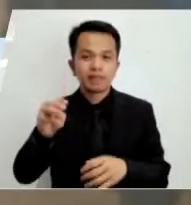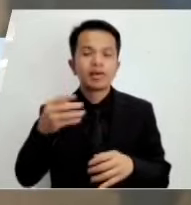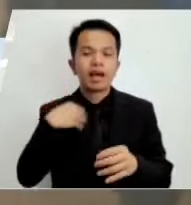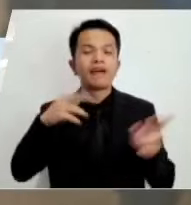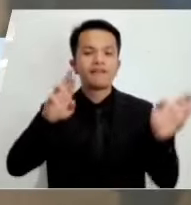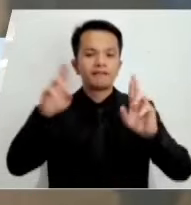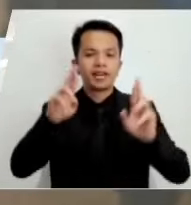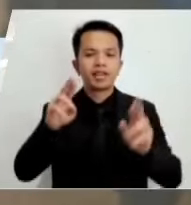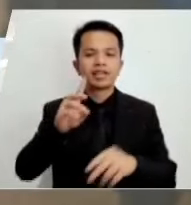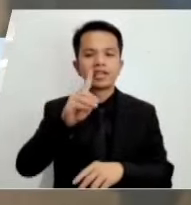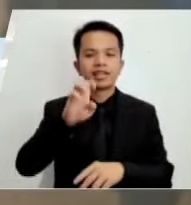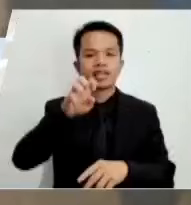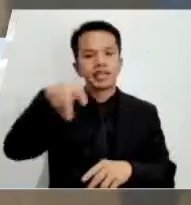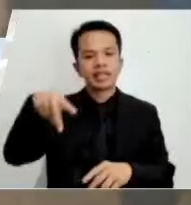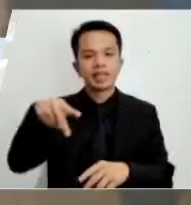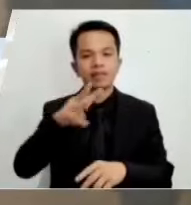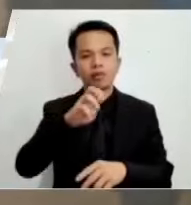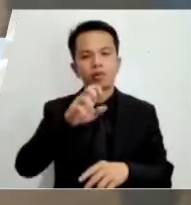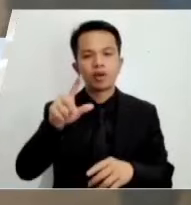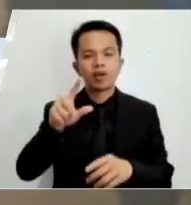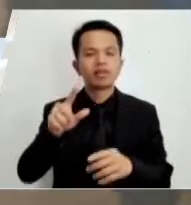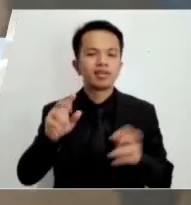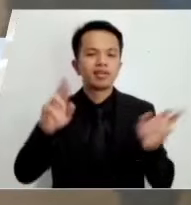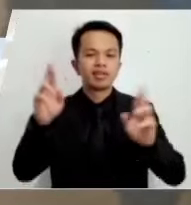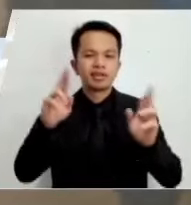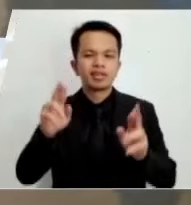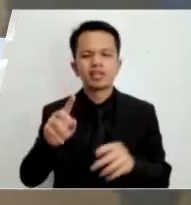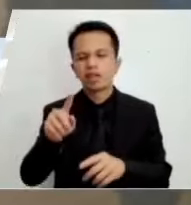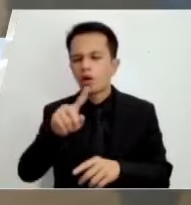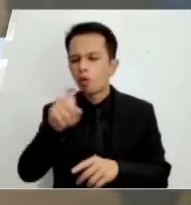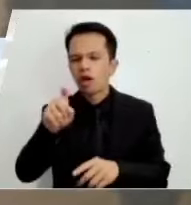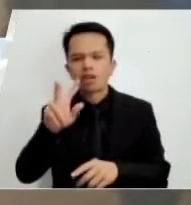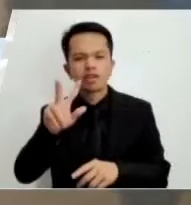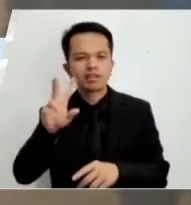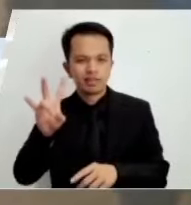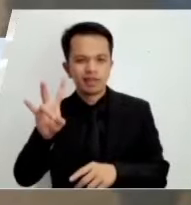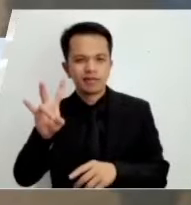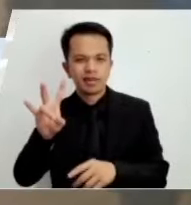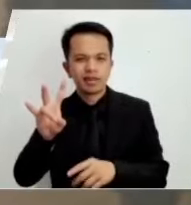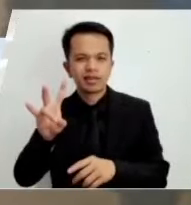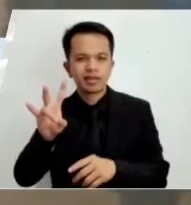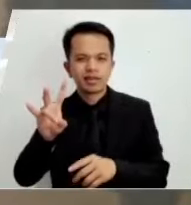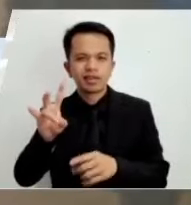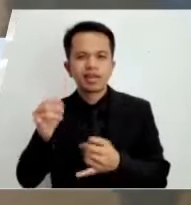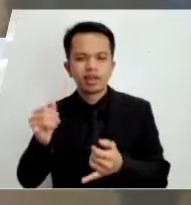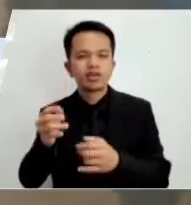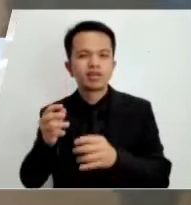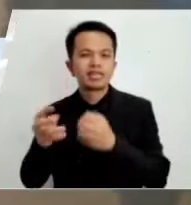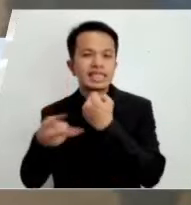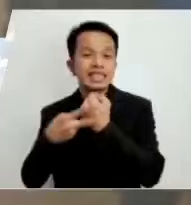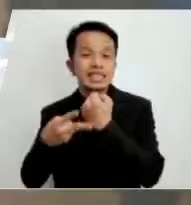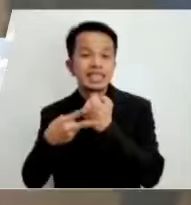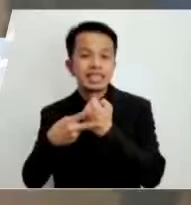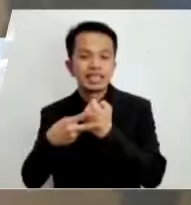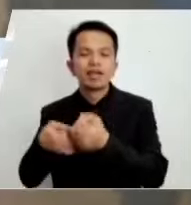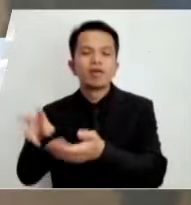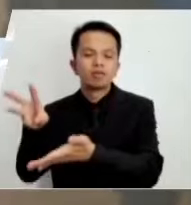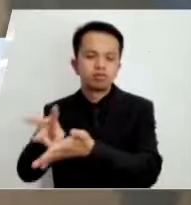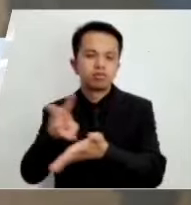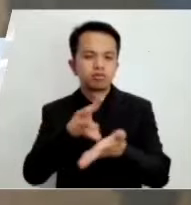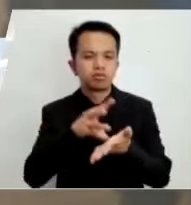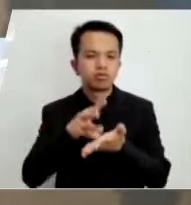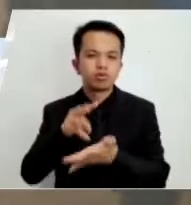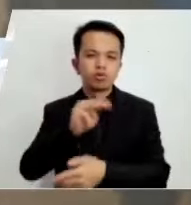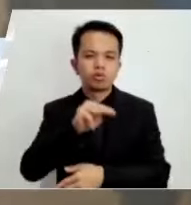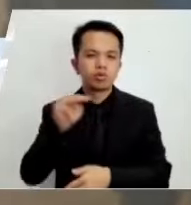na naka-standby If I'm not mistaken 137 po yan na nakakalat sa buong um Metro Manila at saka